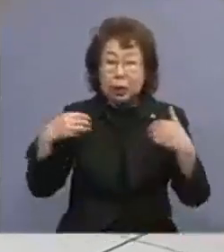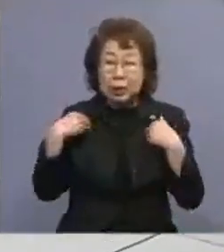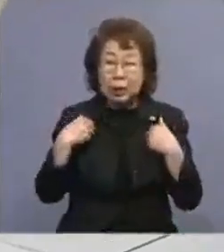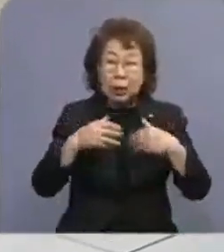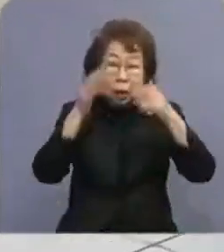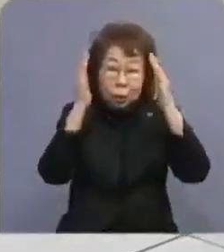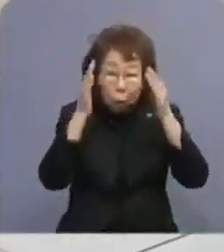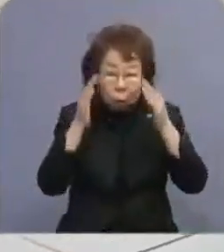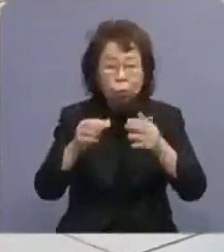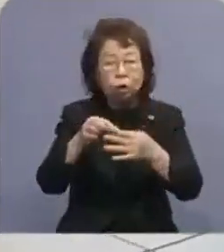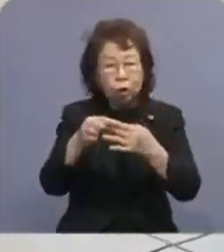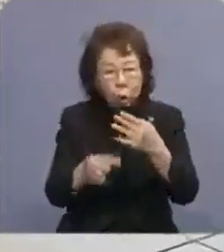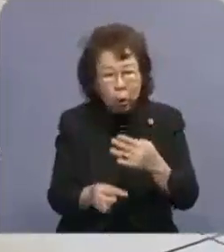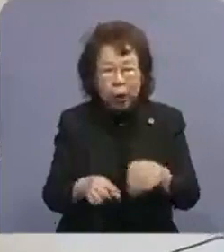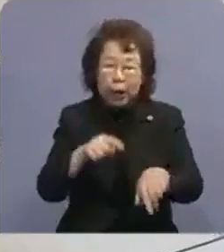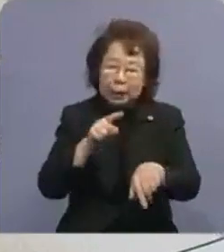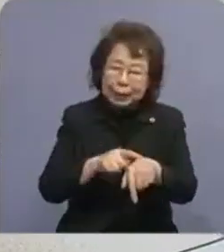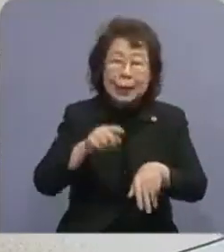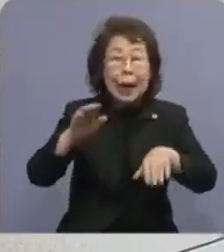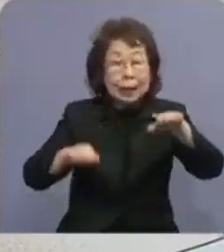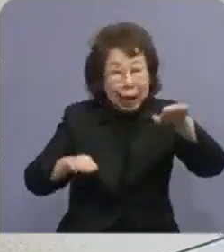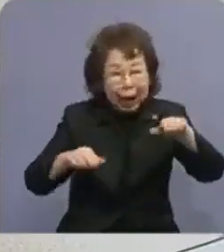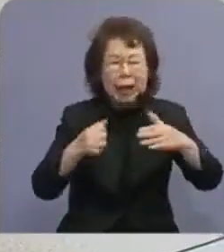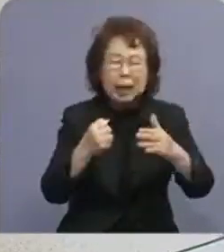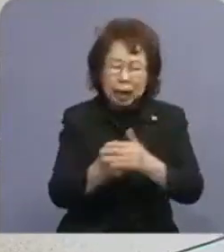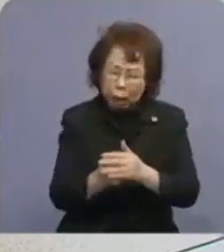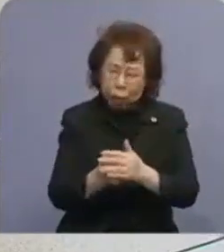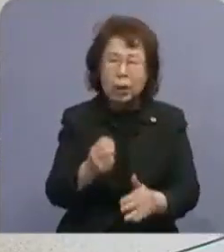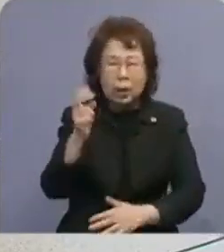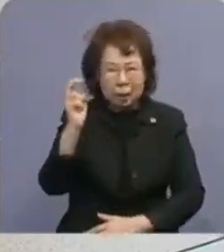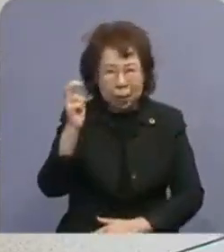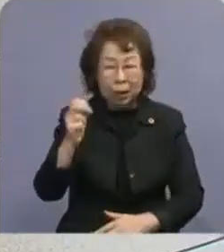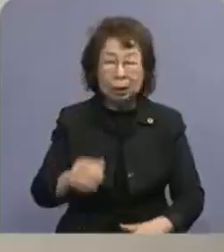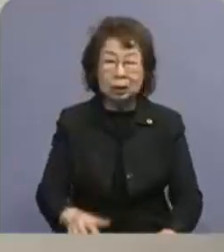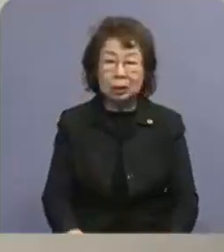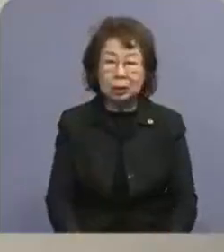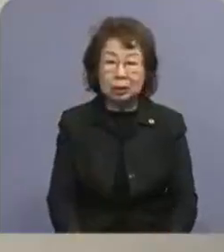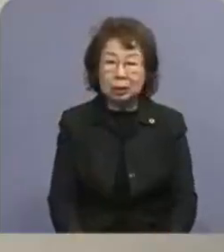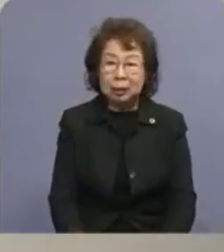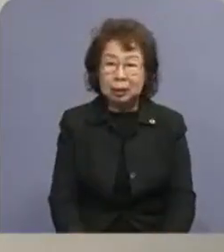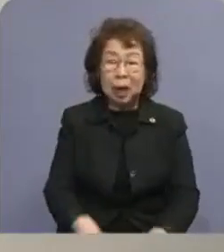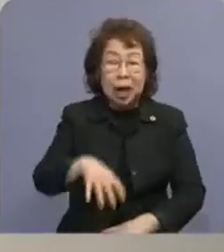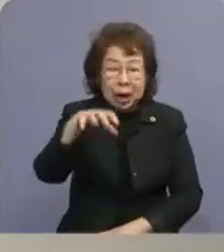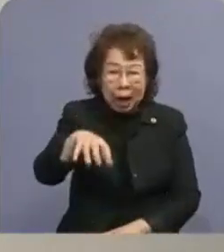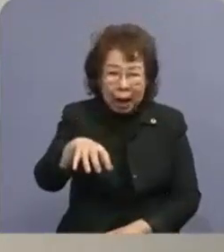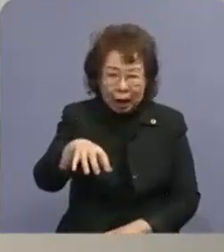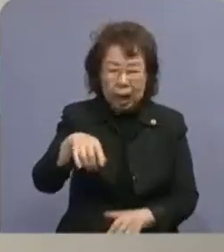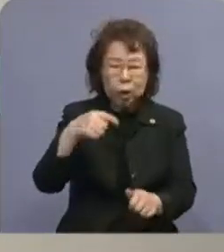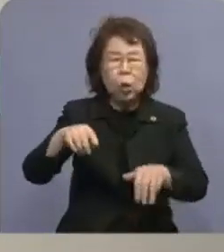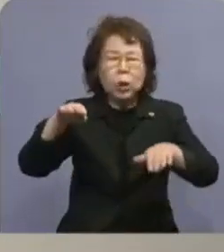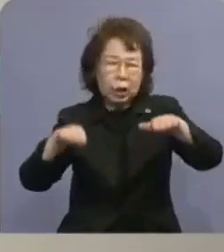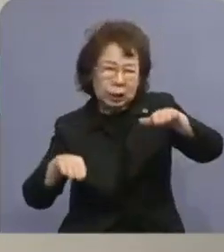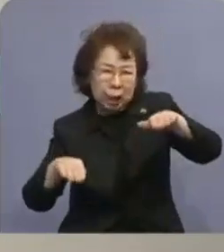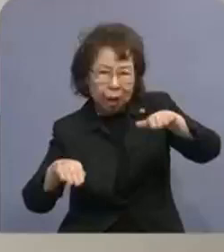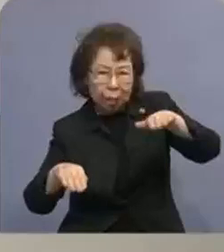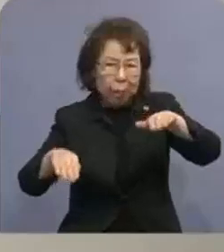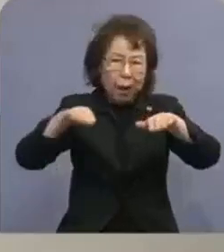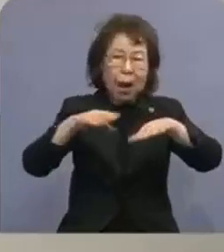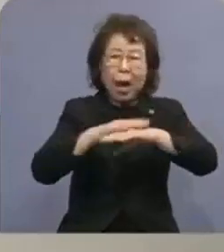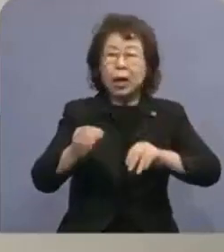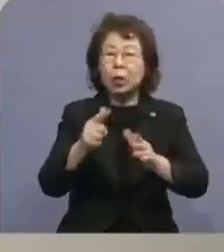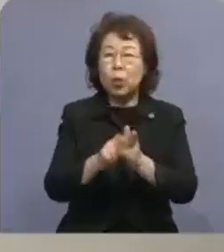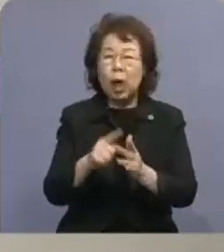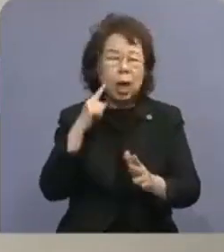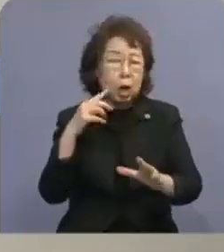학습 여권과 시간차가 교육 격차로 이어졌다고 분석했습니다 지역간 교육행차 해소를 위한